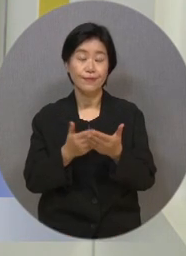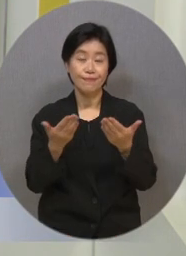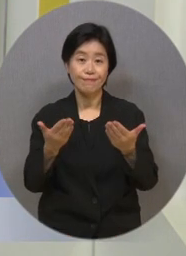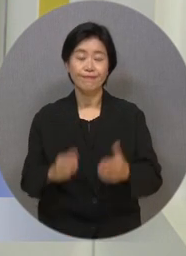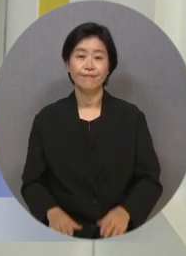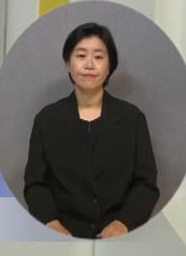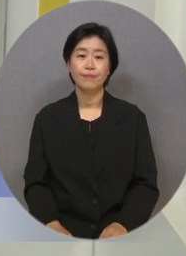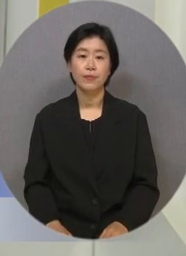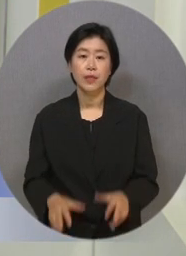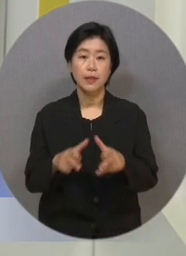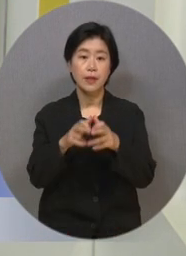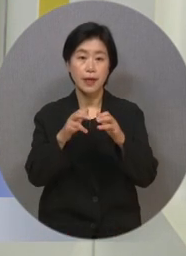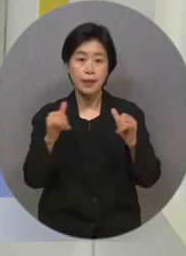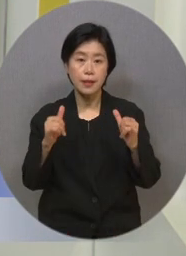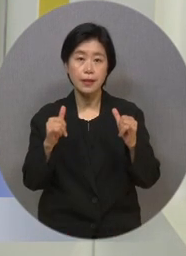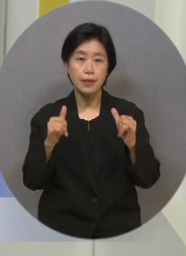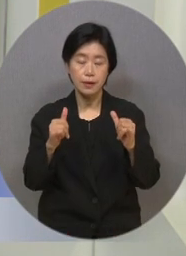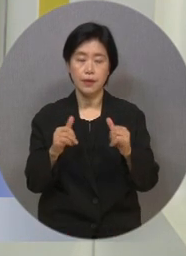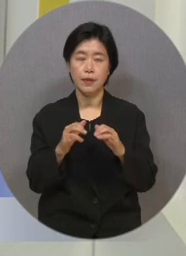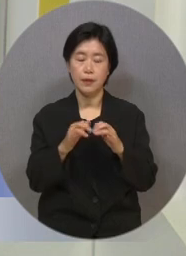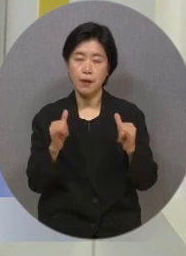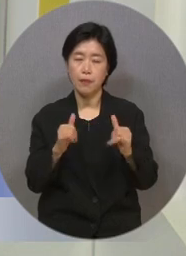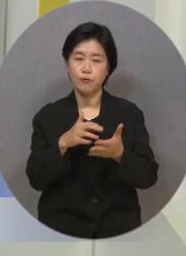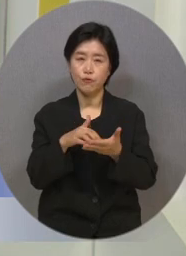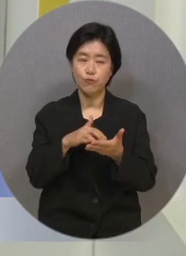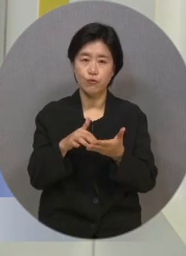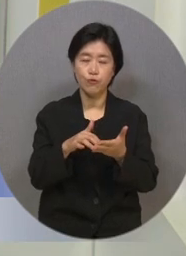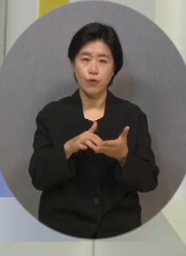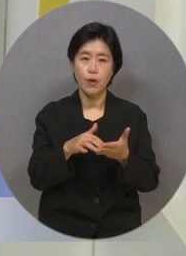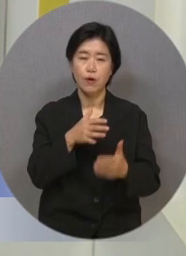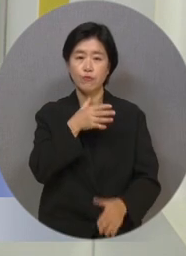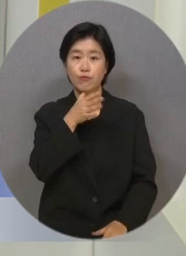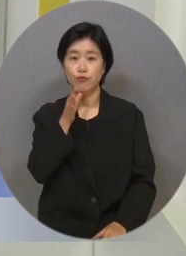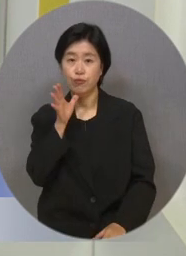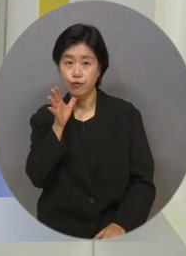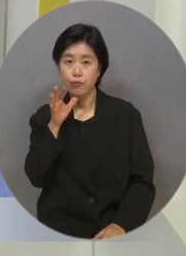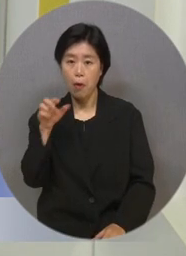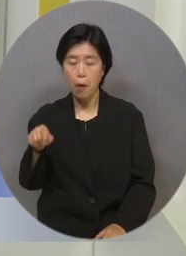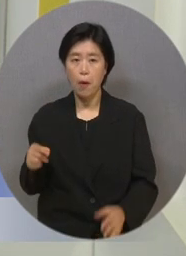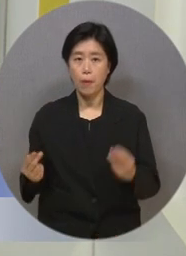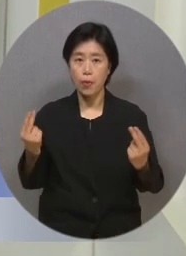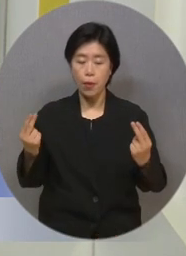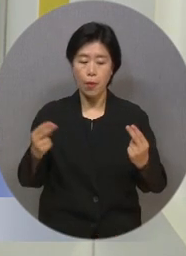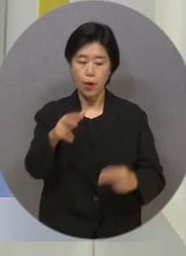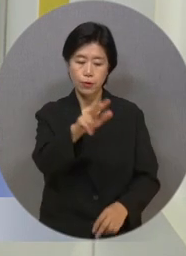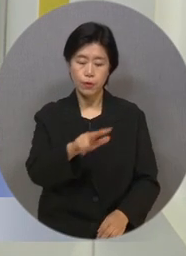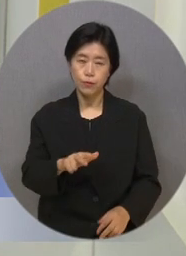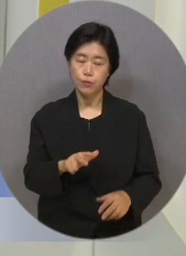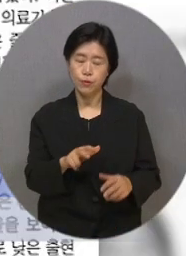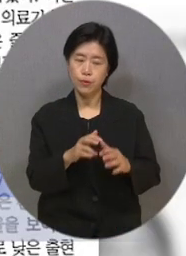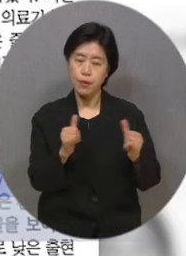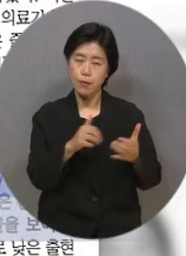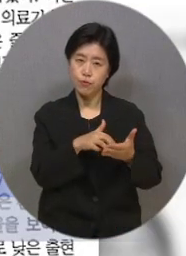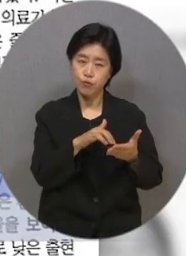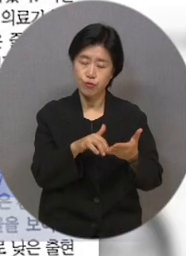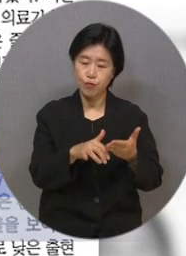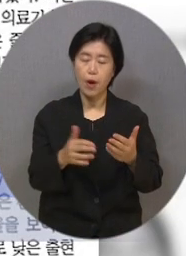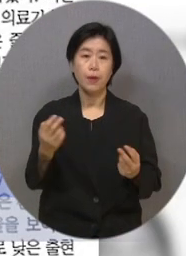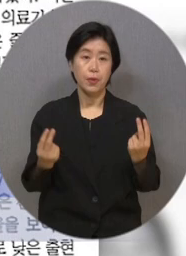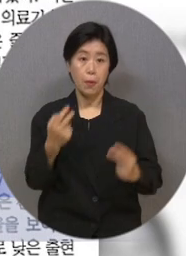기사입니다 장애인구 고령화 수준이 전체 인구 고령화보다 급속하게 진행되고 있는 것으로 나타났습니다